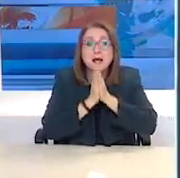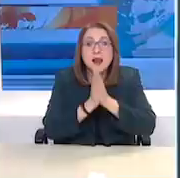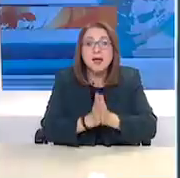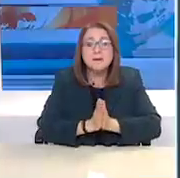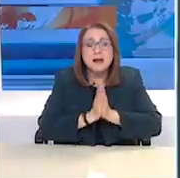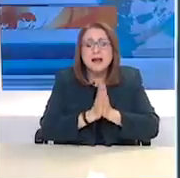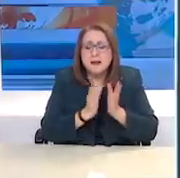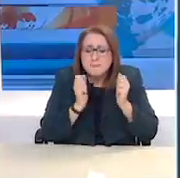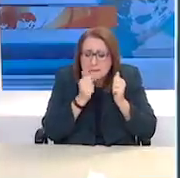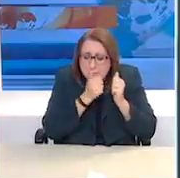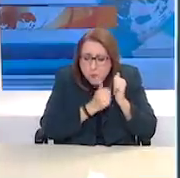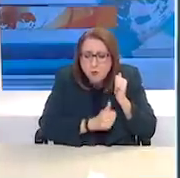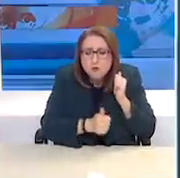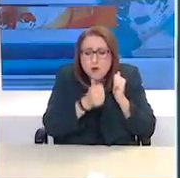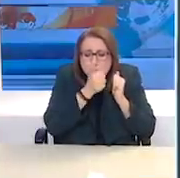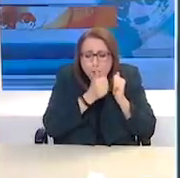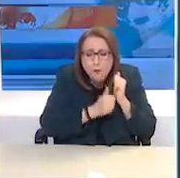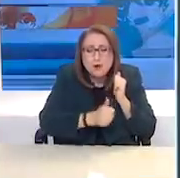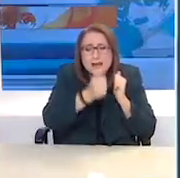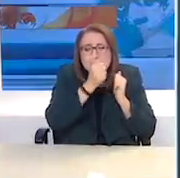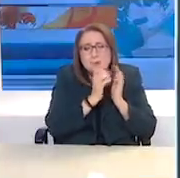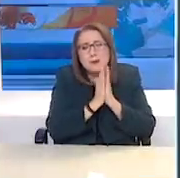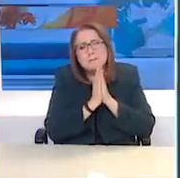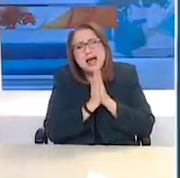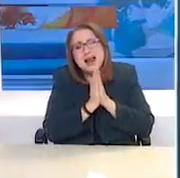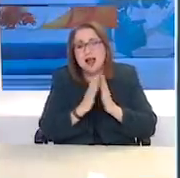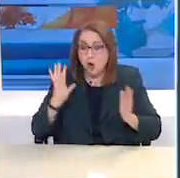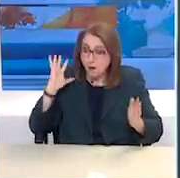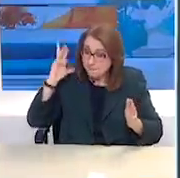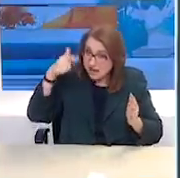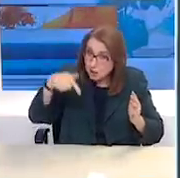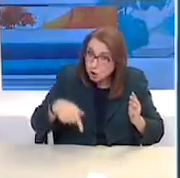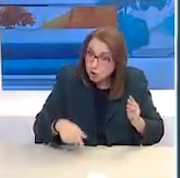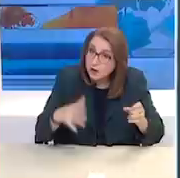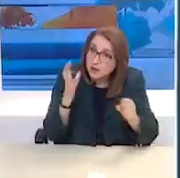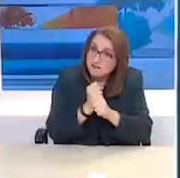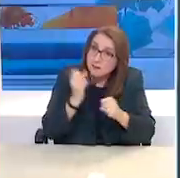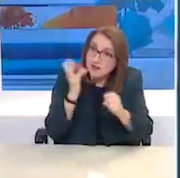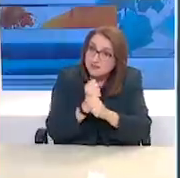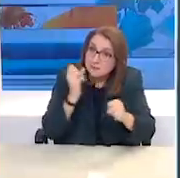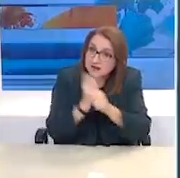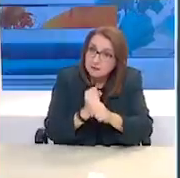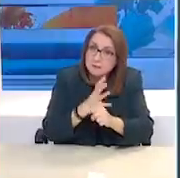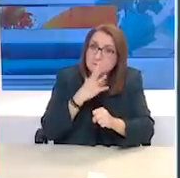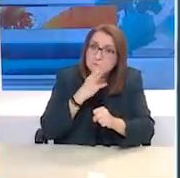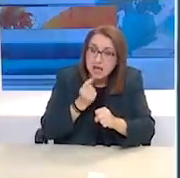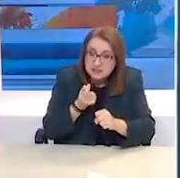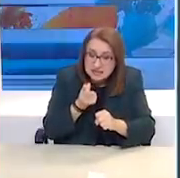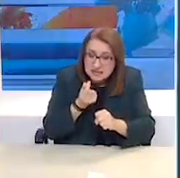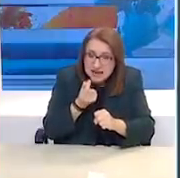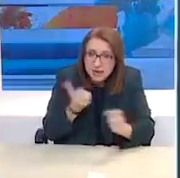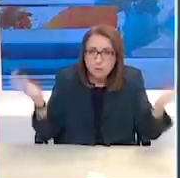έχουμε κάνει και ό,τι έχουμε χτίσει, να μην γυρίσουμε πίσω. Και θα γυρίσουμε πίσω εάν